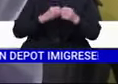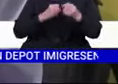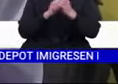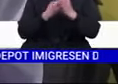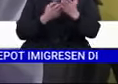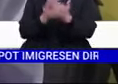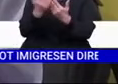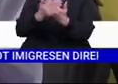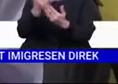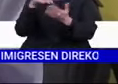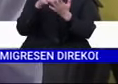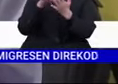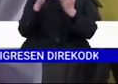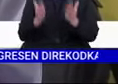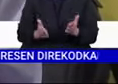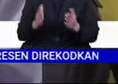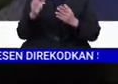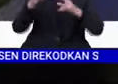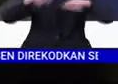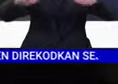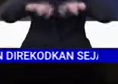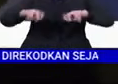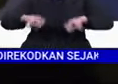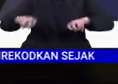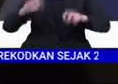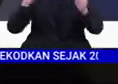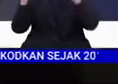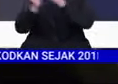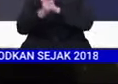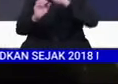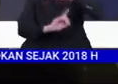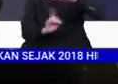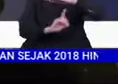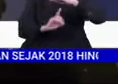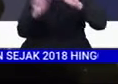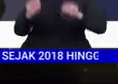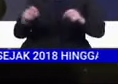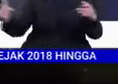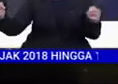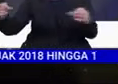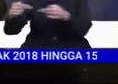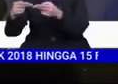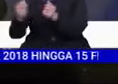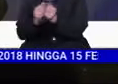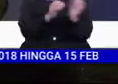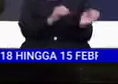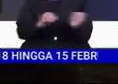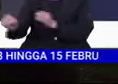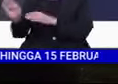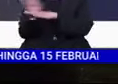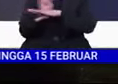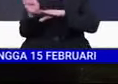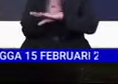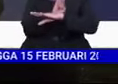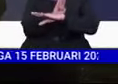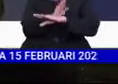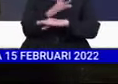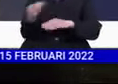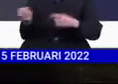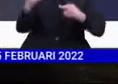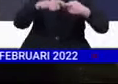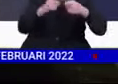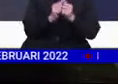mudah untuk belajar industri pengamal penyelidik dan menggumpal dasar untuk memahami hubungan antara penghancuran acara perniagaan selain